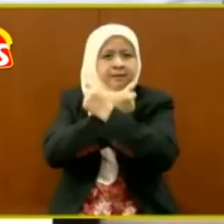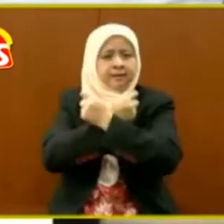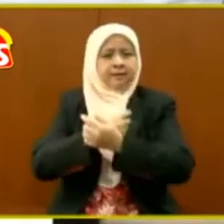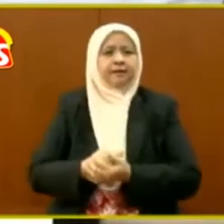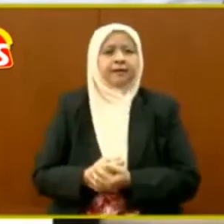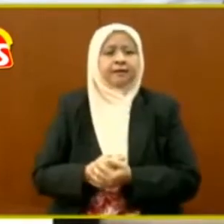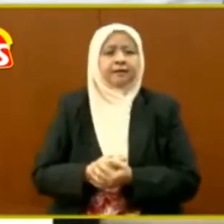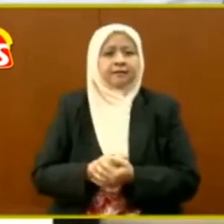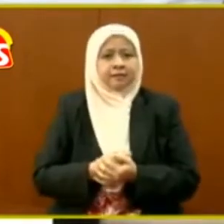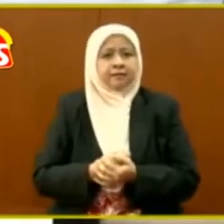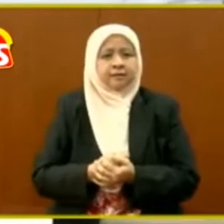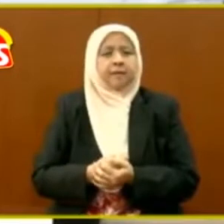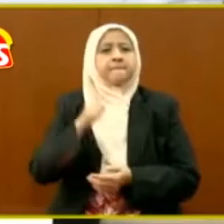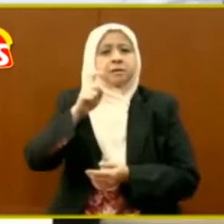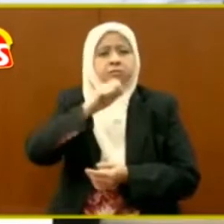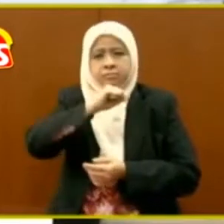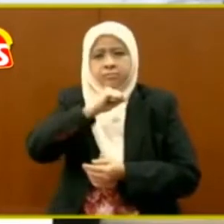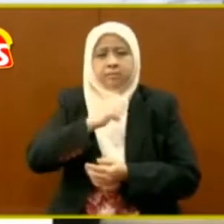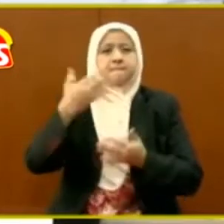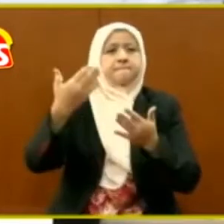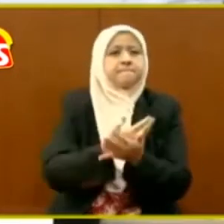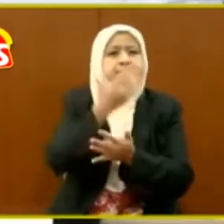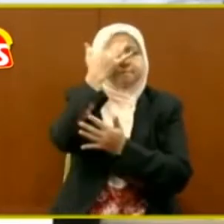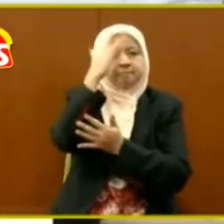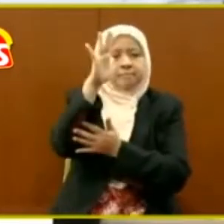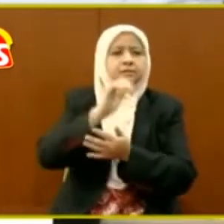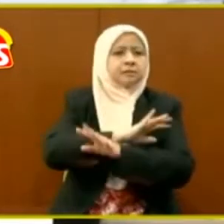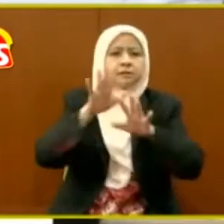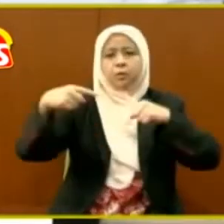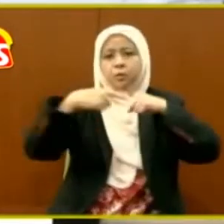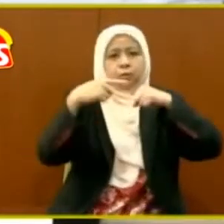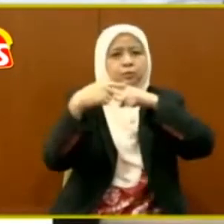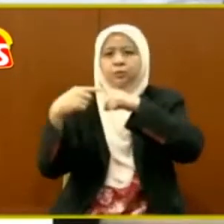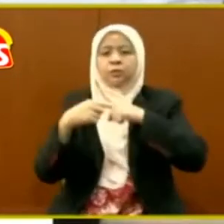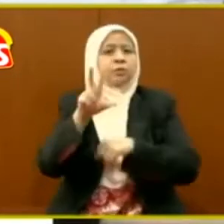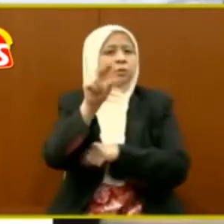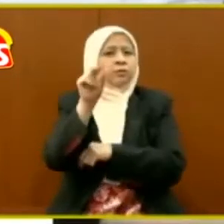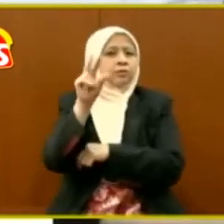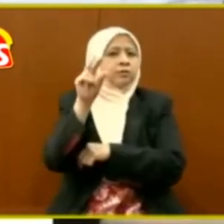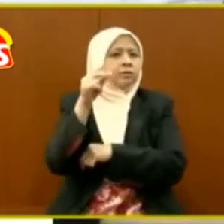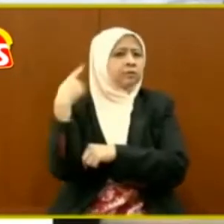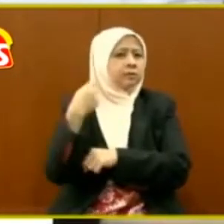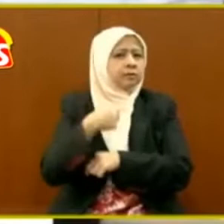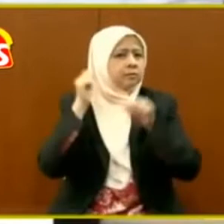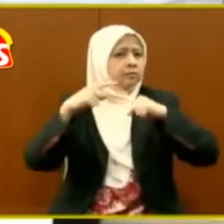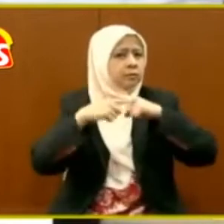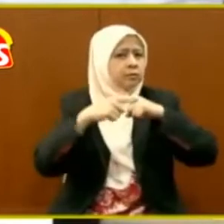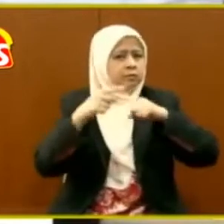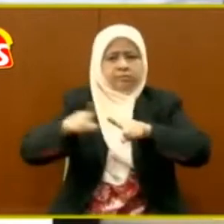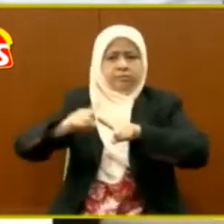waktunya bocah dengan jalur yang betul jalur yang bijaksana bukan sekadar tuduhan Oke karena tuduh tidak boleh tudo pihak memandang